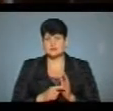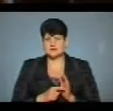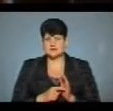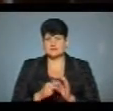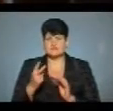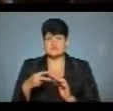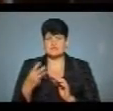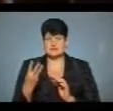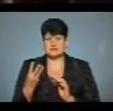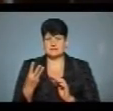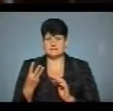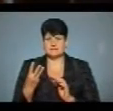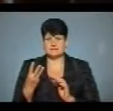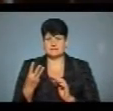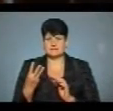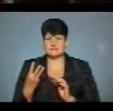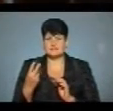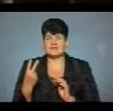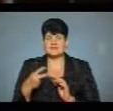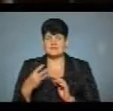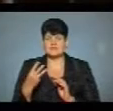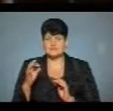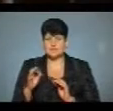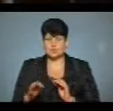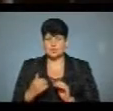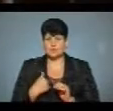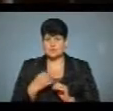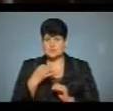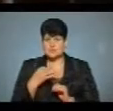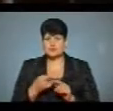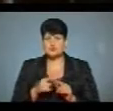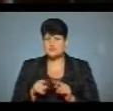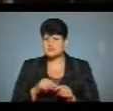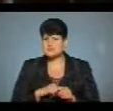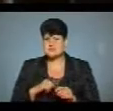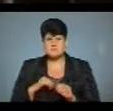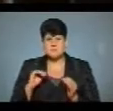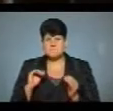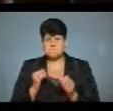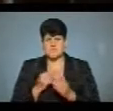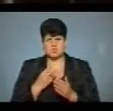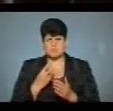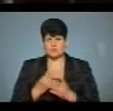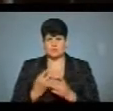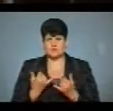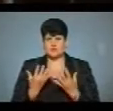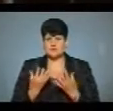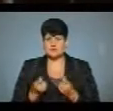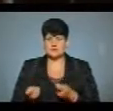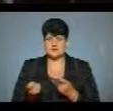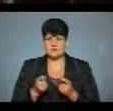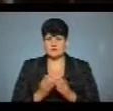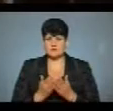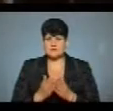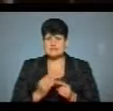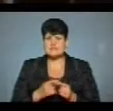23 підручники, хочу зазначити, 23%. Хочу зазначити, що це найнижчий показник на сьогоднішній час довозу